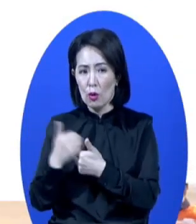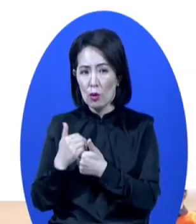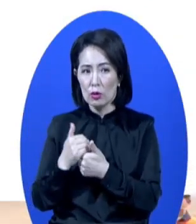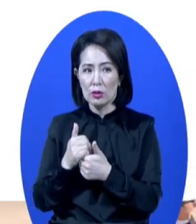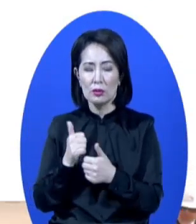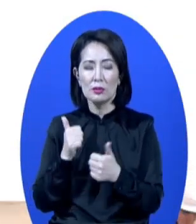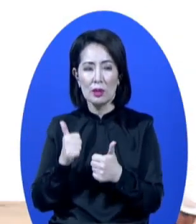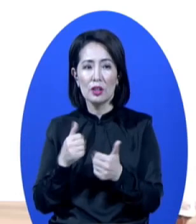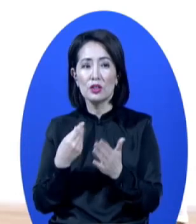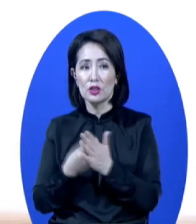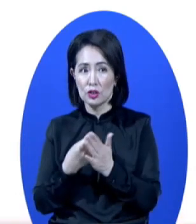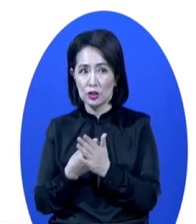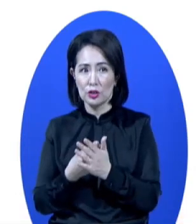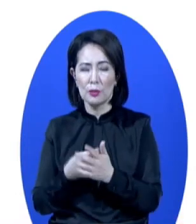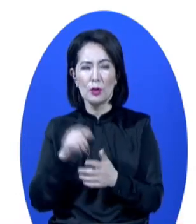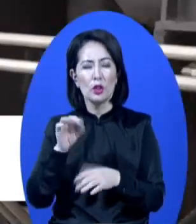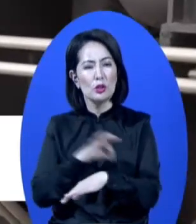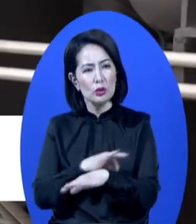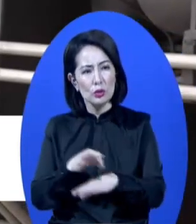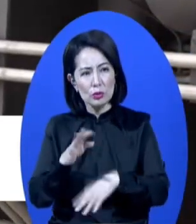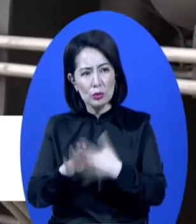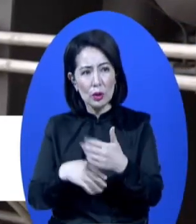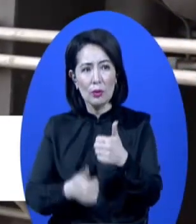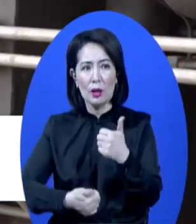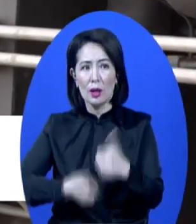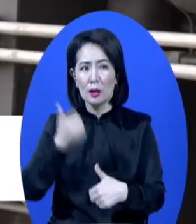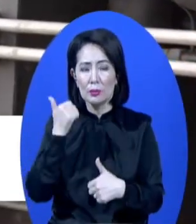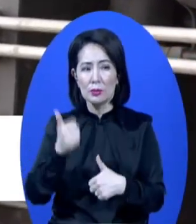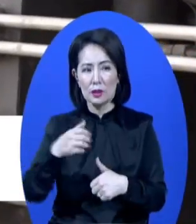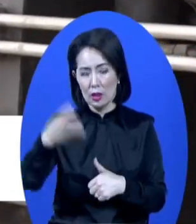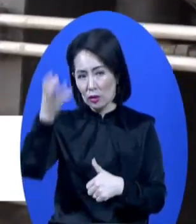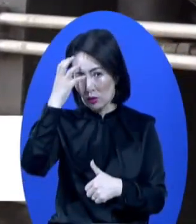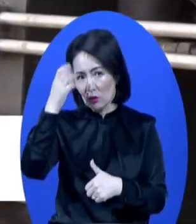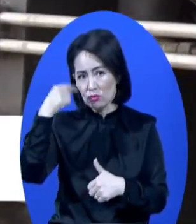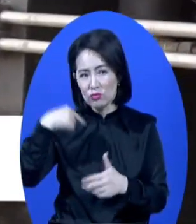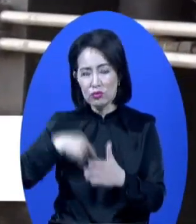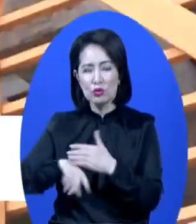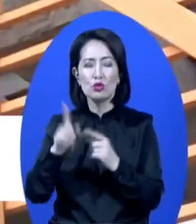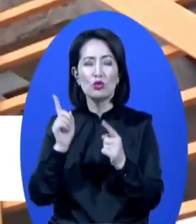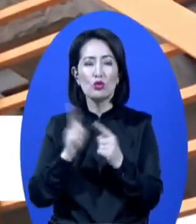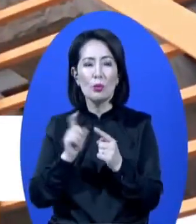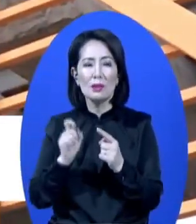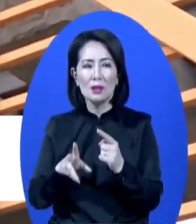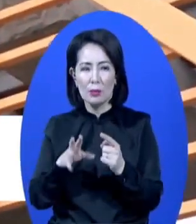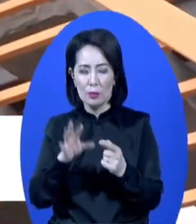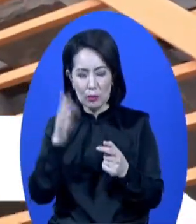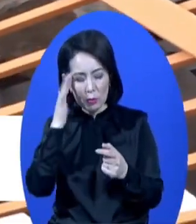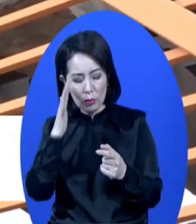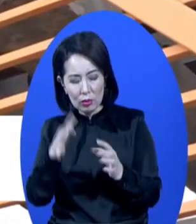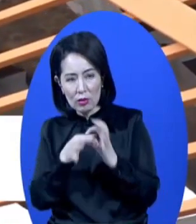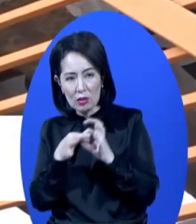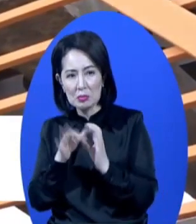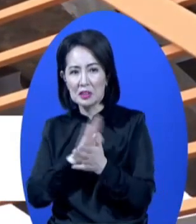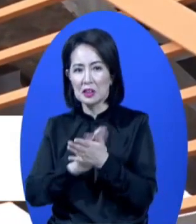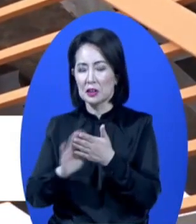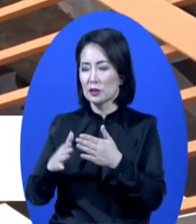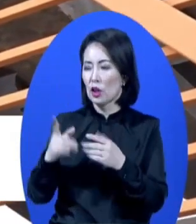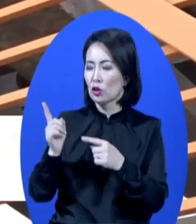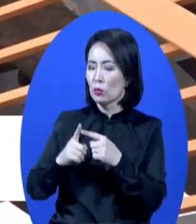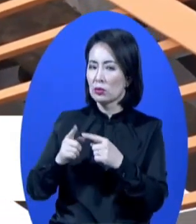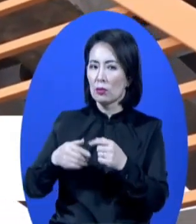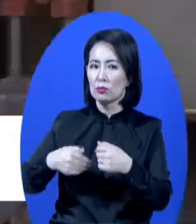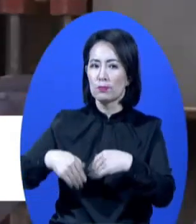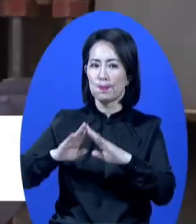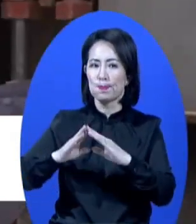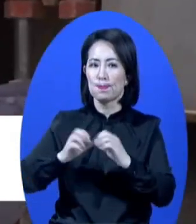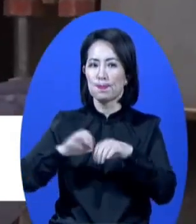сайн жишээ болж байна. Мөн төслүүдийг амжилттай хэрэгжүүлснээр төрөөс төмөр замын талаар баримтлах бодлогод тусгагдсан шинээр барих төмөр замуудыг саадгүй барих,